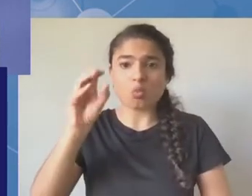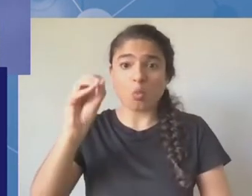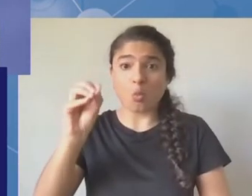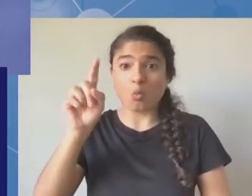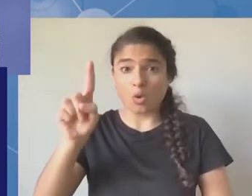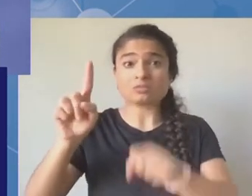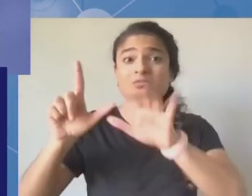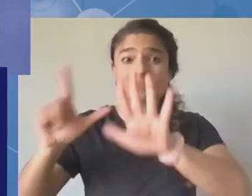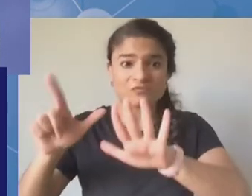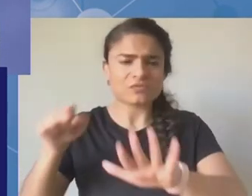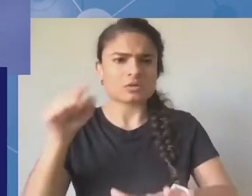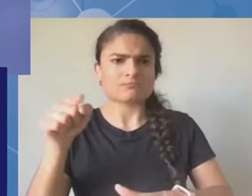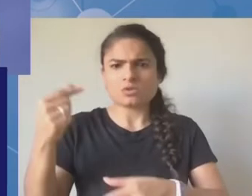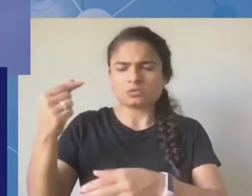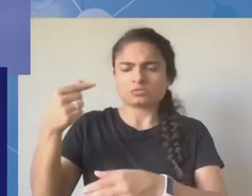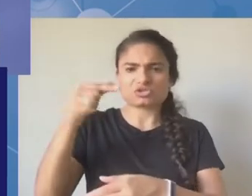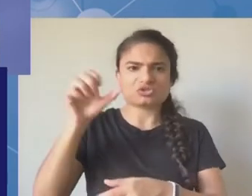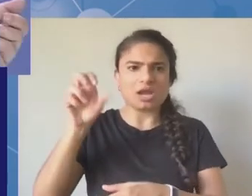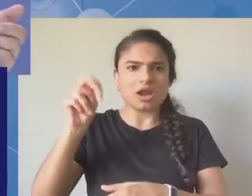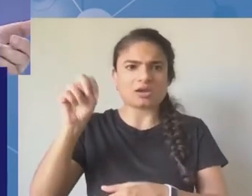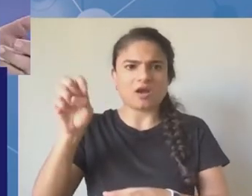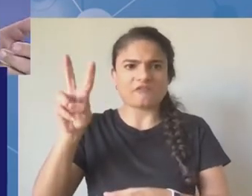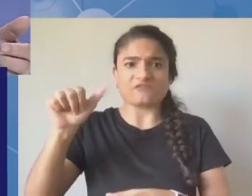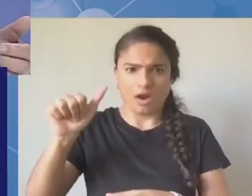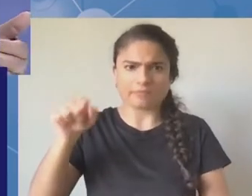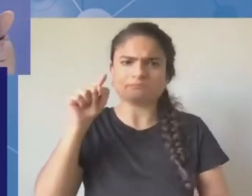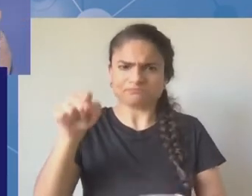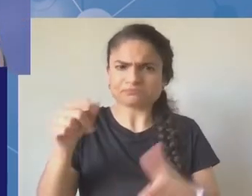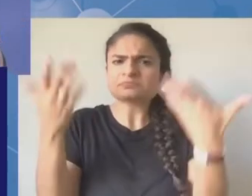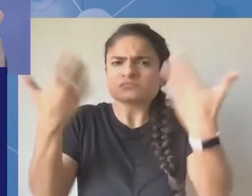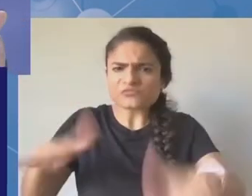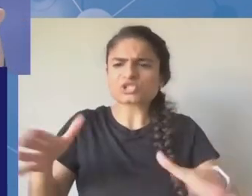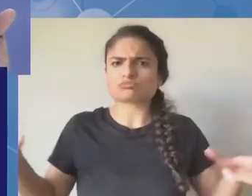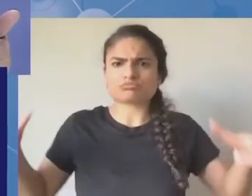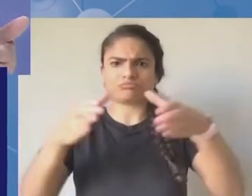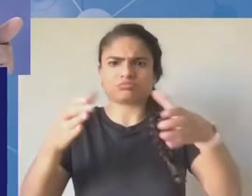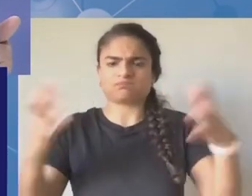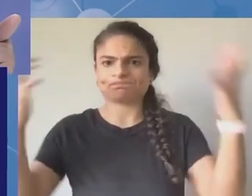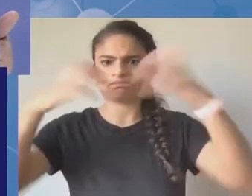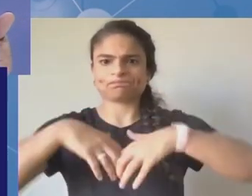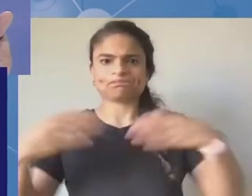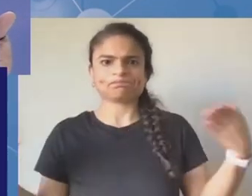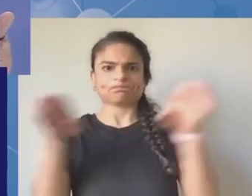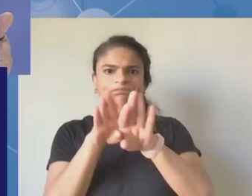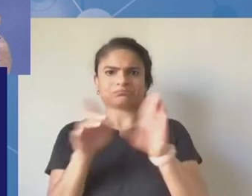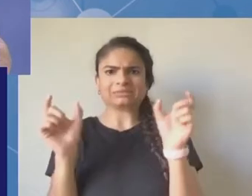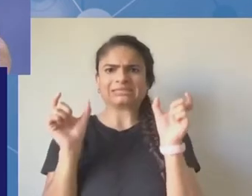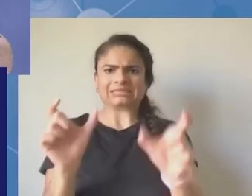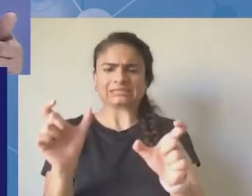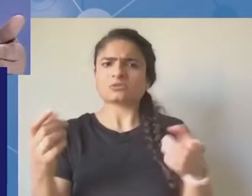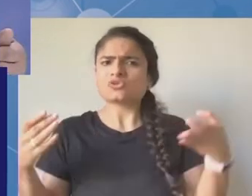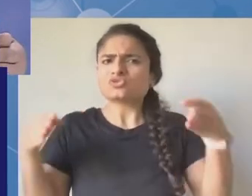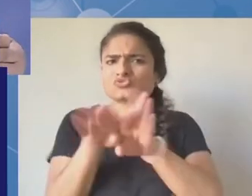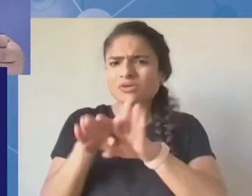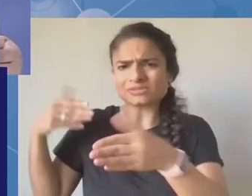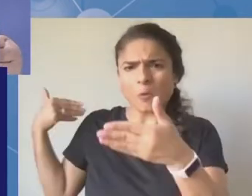مخصصة لقطع الإنترنت، وهذه الظواهر أيضا سنشير